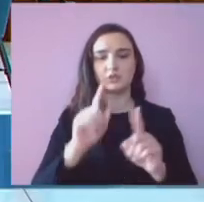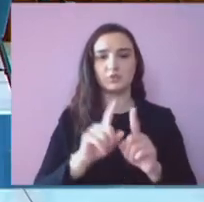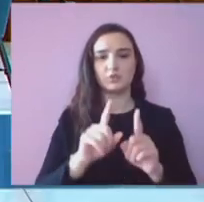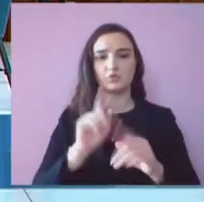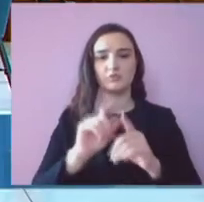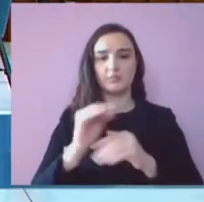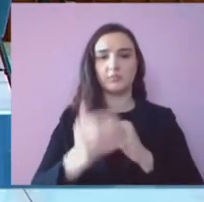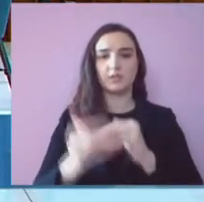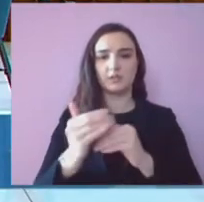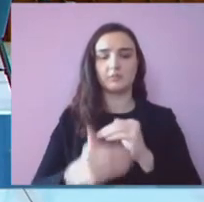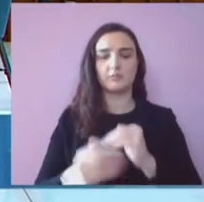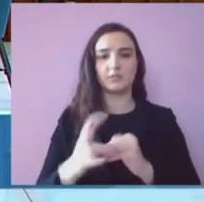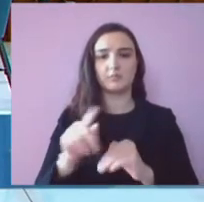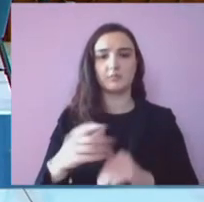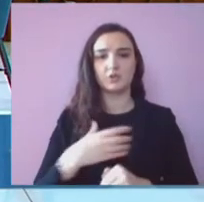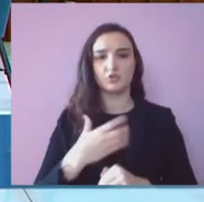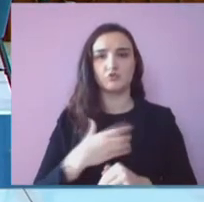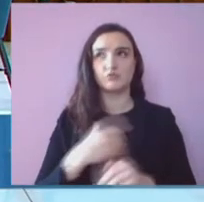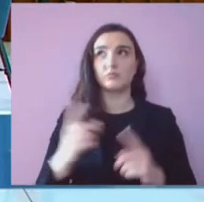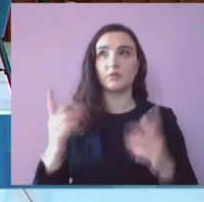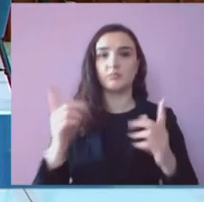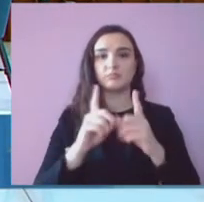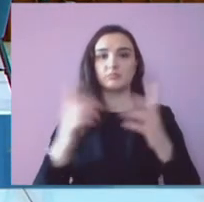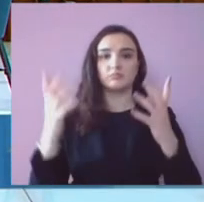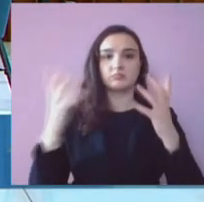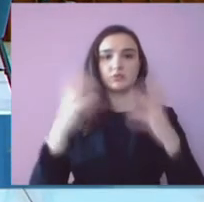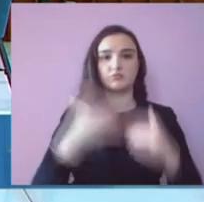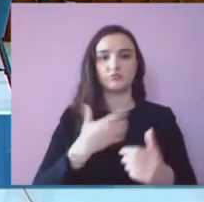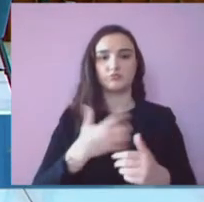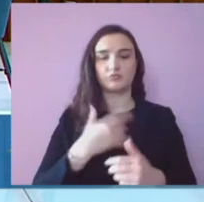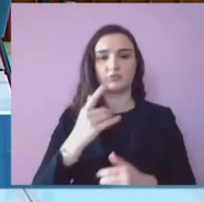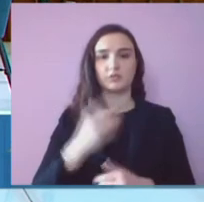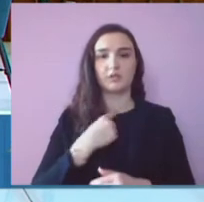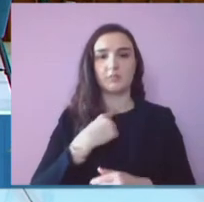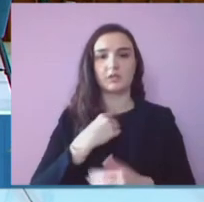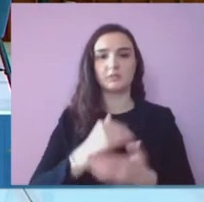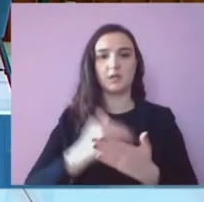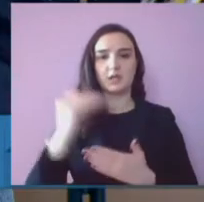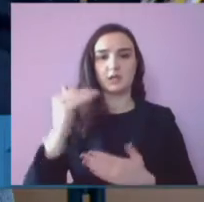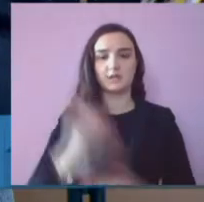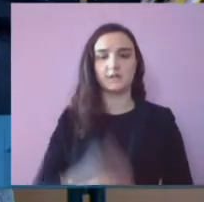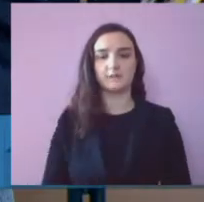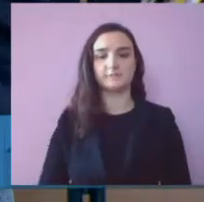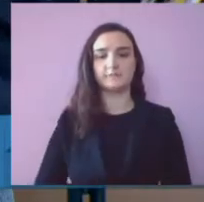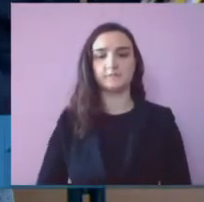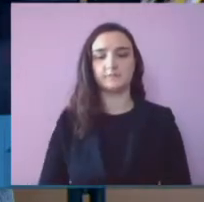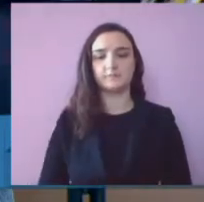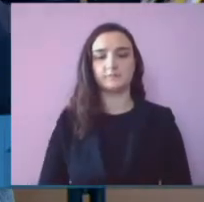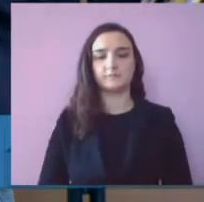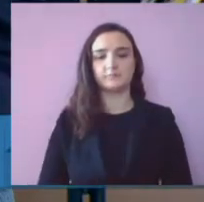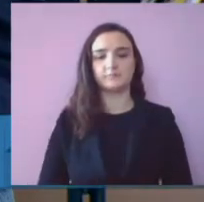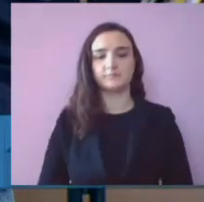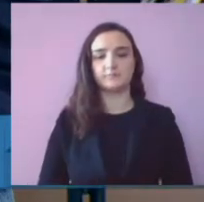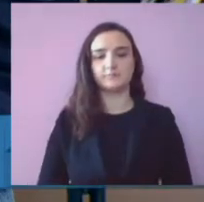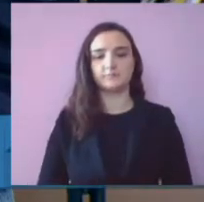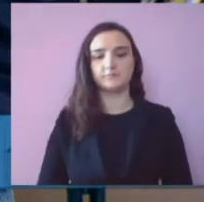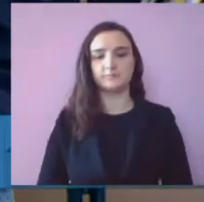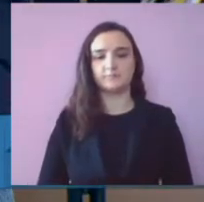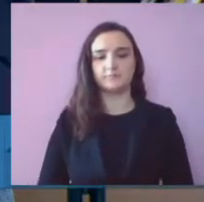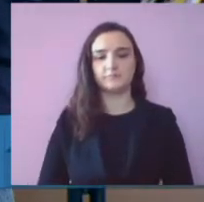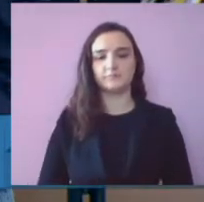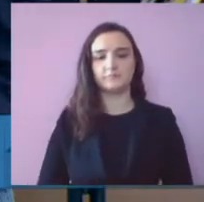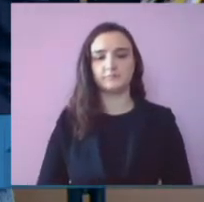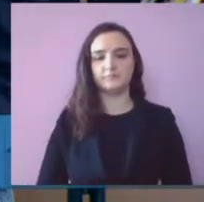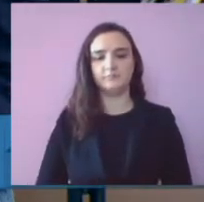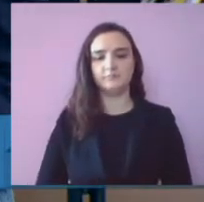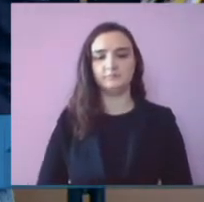მაგრამ იმას ეშინი ამ დროს, ხო, იმიტომ რომ ეს არის აღმატებული ხმაც მაღალია, ქმედებაც მაღალია, ძალიან აჟიტირებული, გროტესკული ფორმა ძალიან და